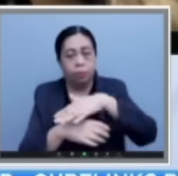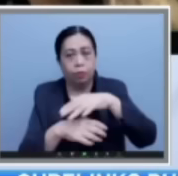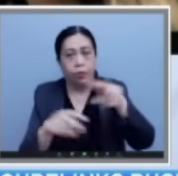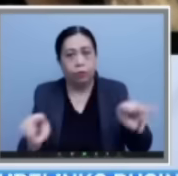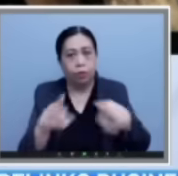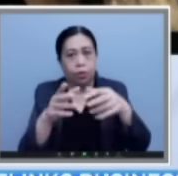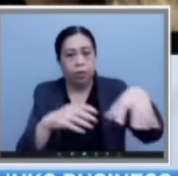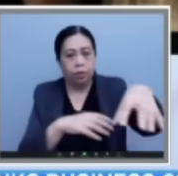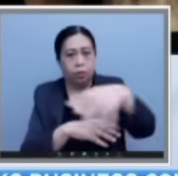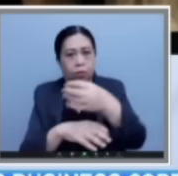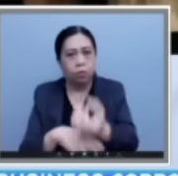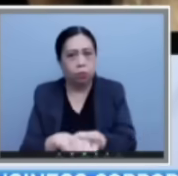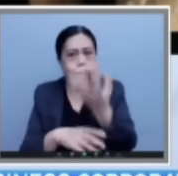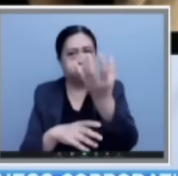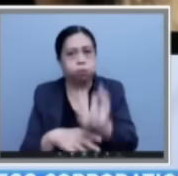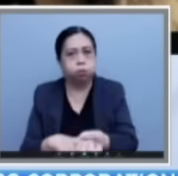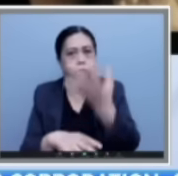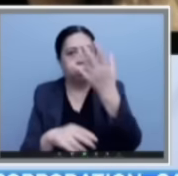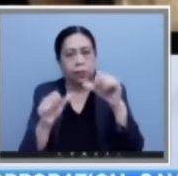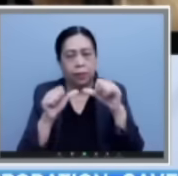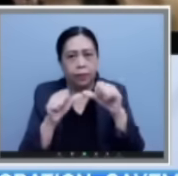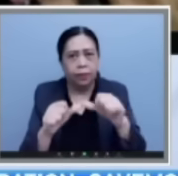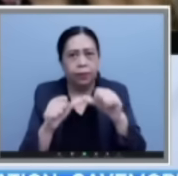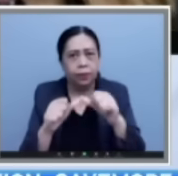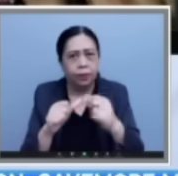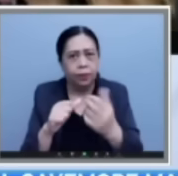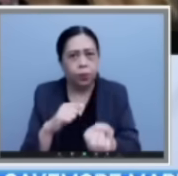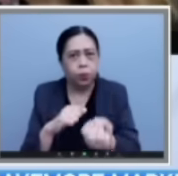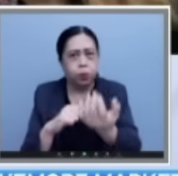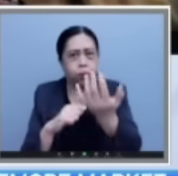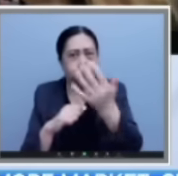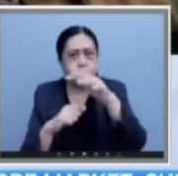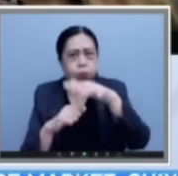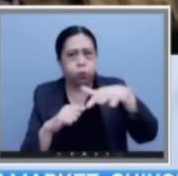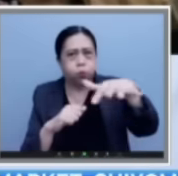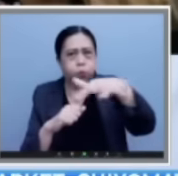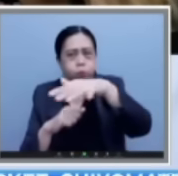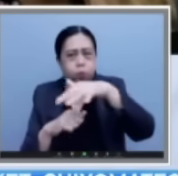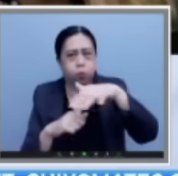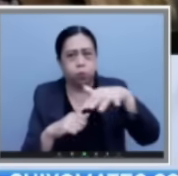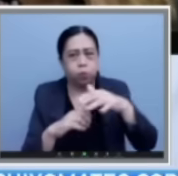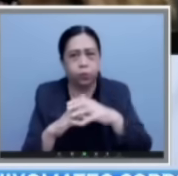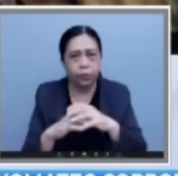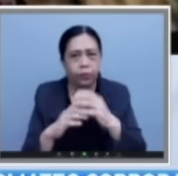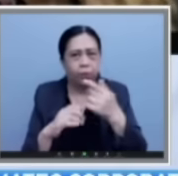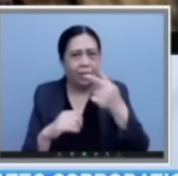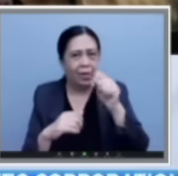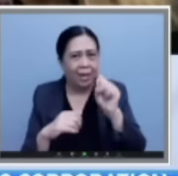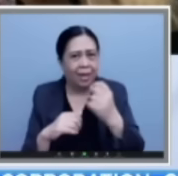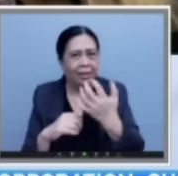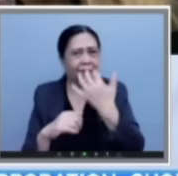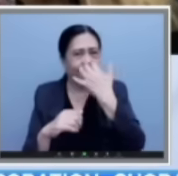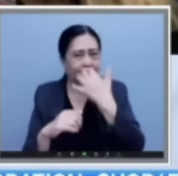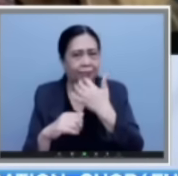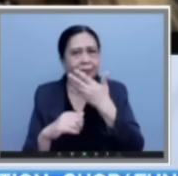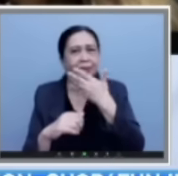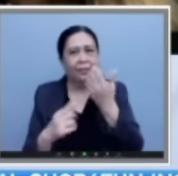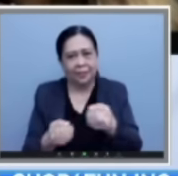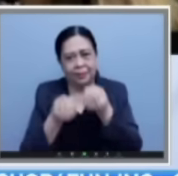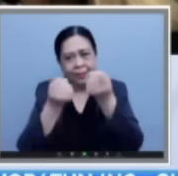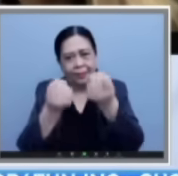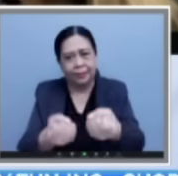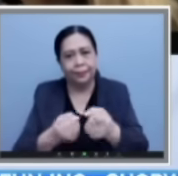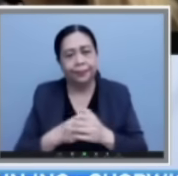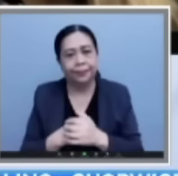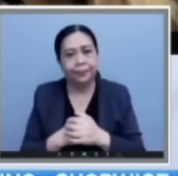nag-up po yan at patuloy na naglalabas nung mga gases na ito I suggest ho ah